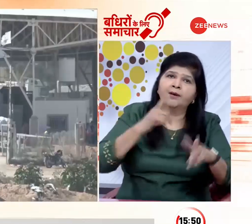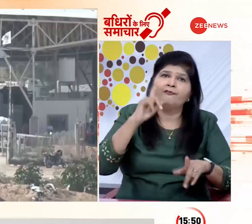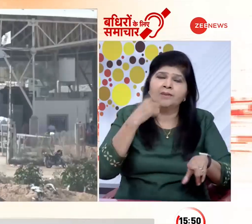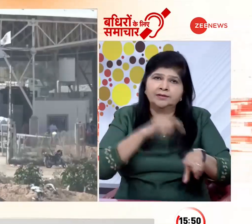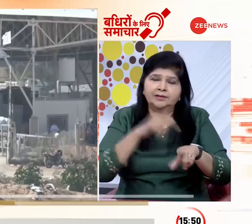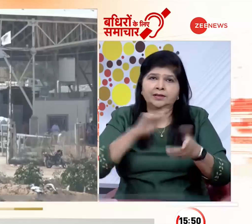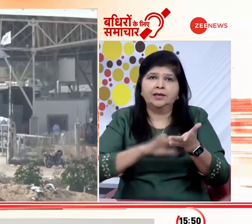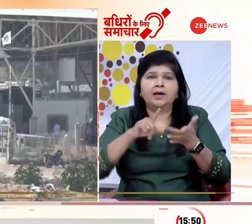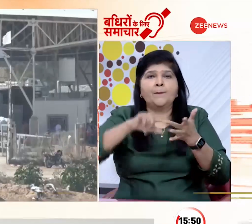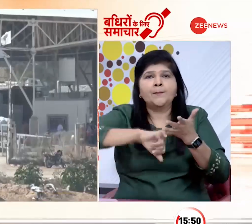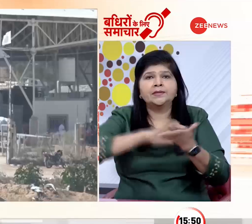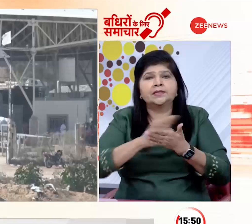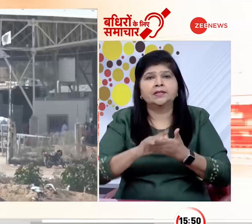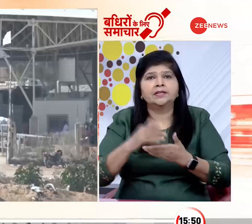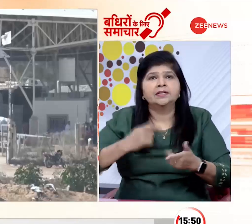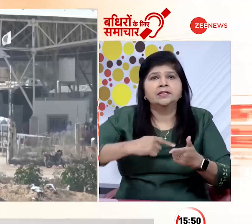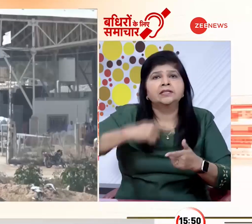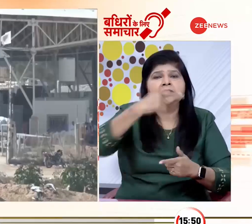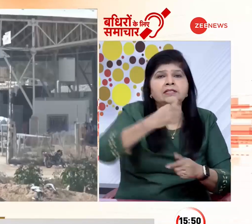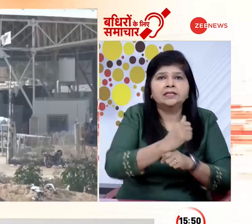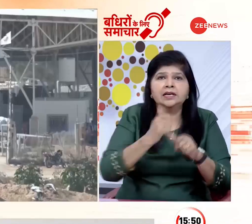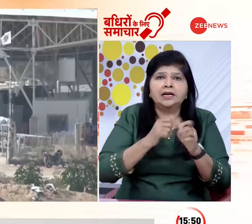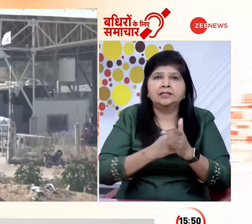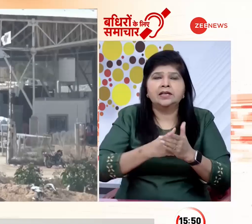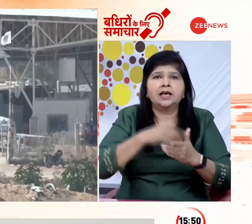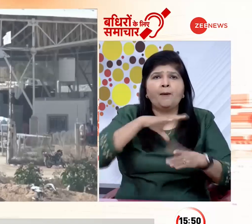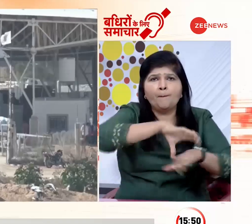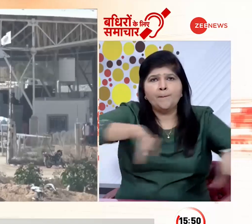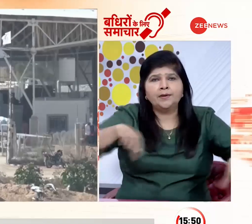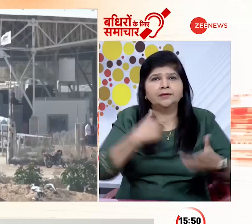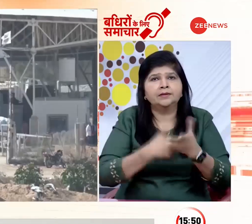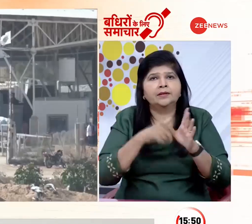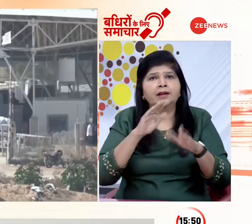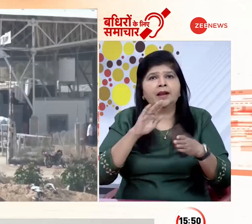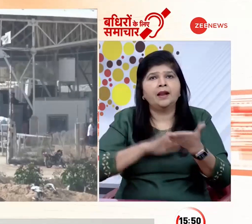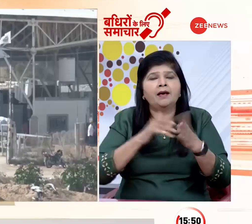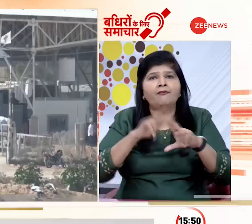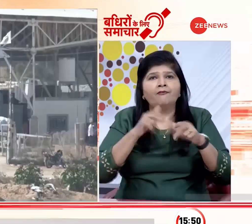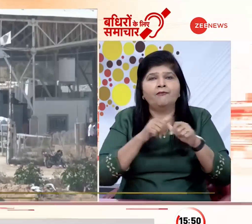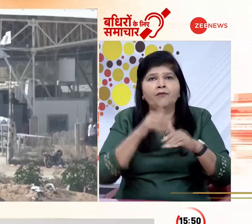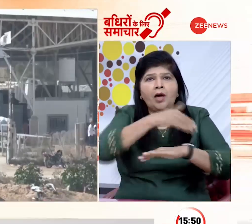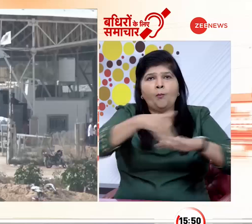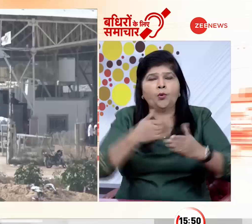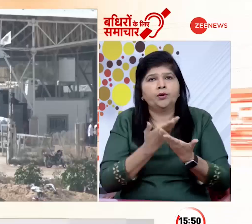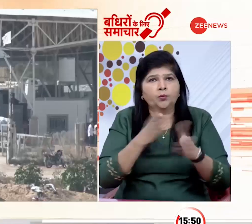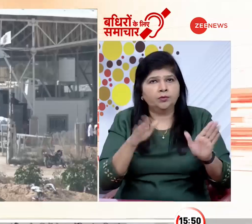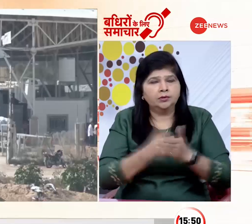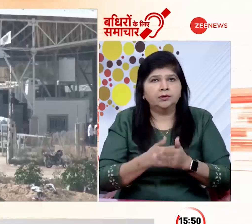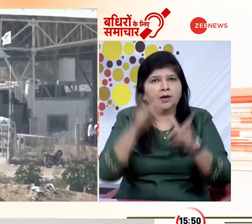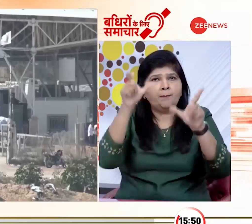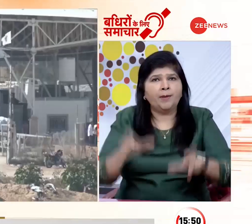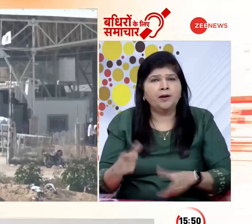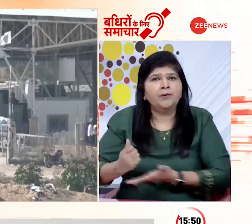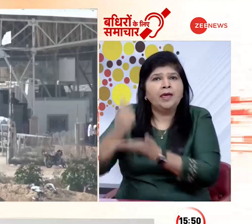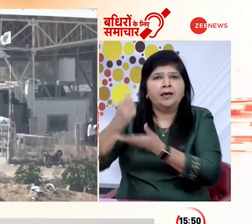पहली बार मिस्र से गाजा के बीच की राफा बॉर्डर खोला गया है। मानवीय मदद के लिए